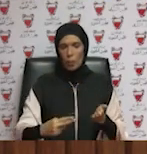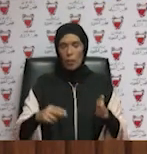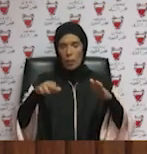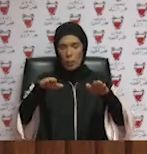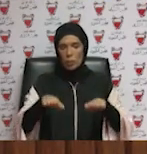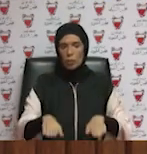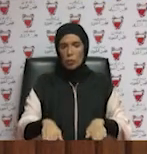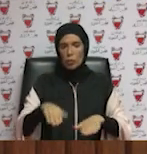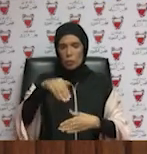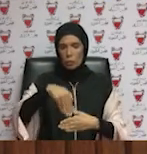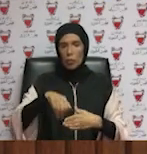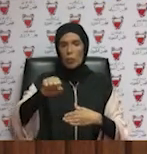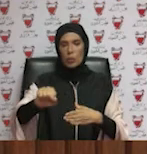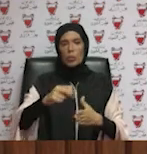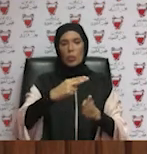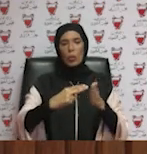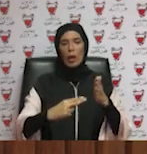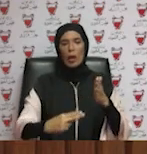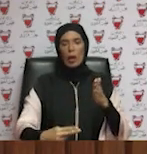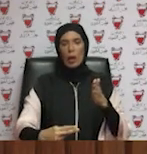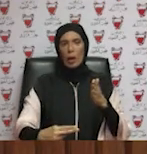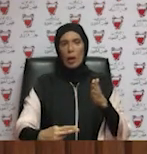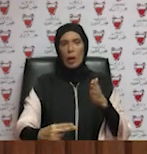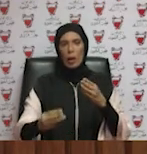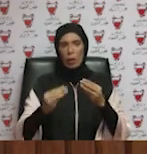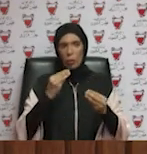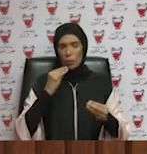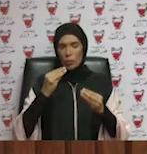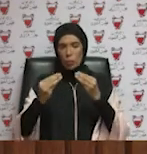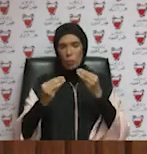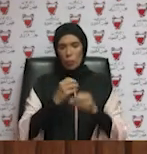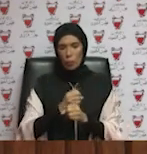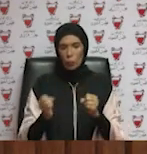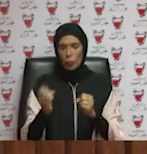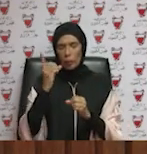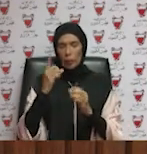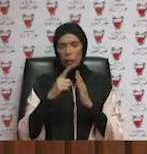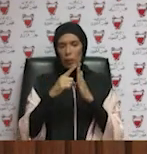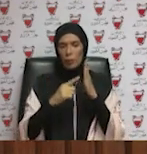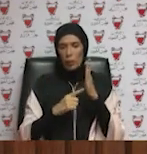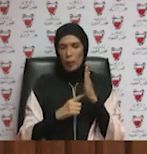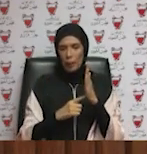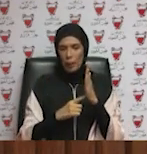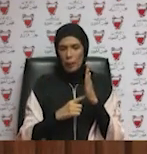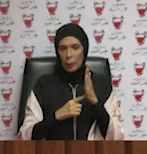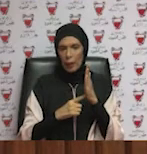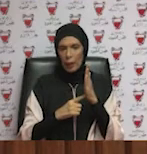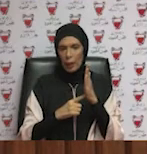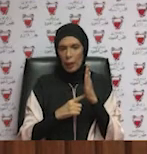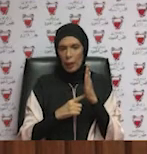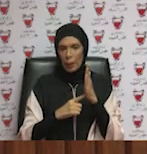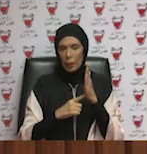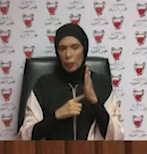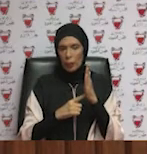النواب بخصوص قرار مجلس الشورى حول مشروع قانون باستبدال المادة 7 من